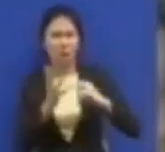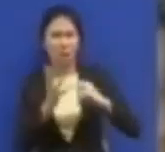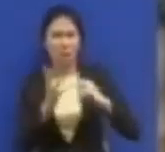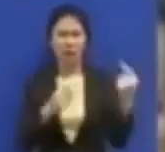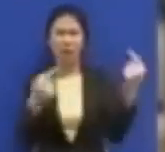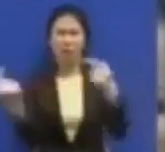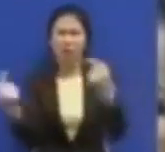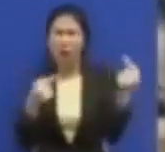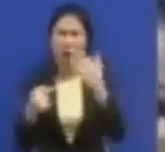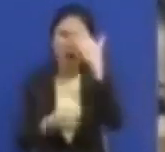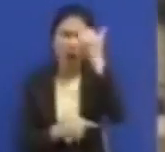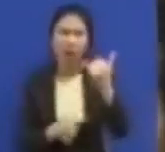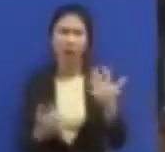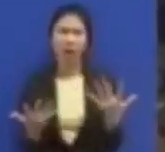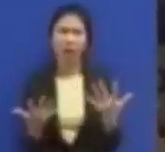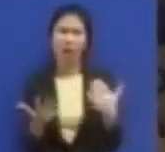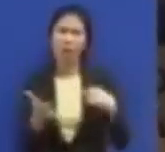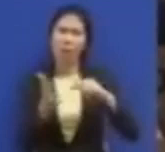าะ